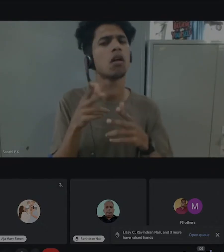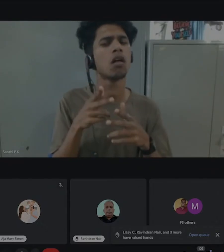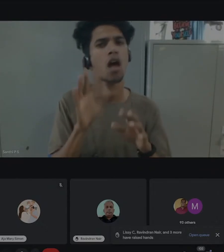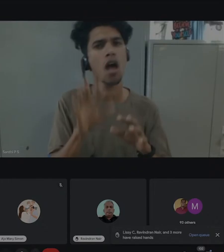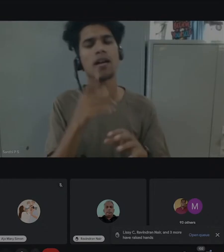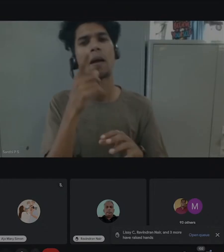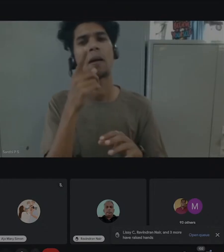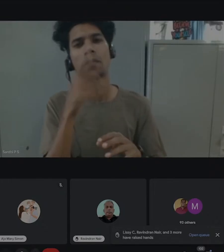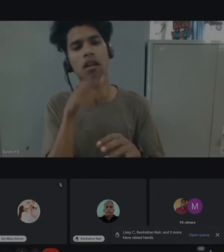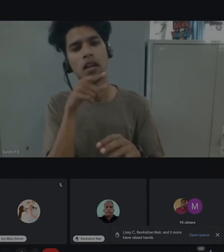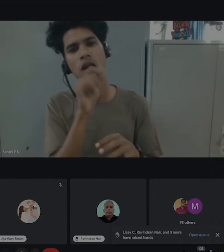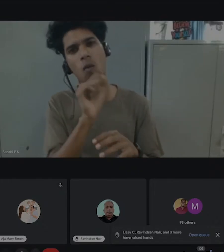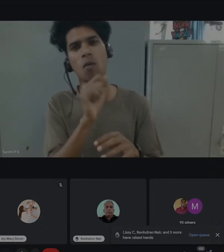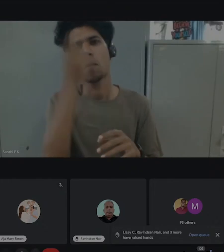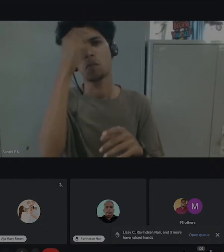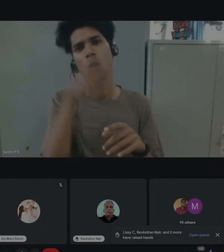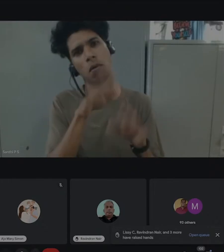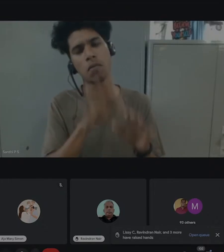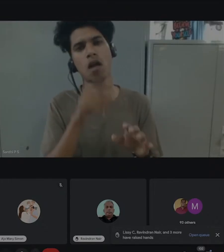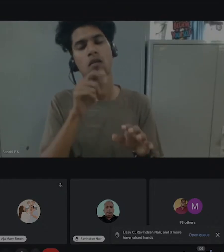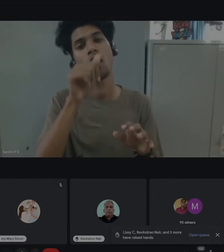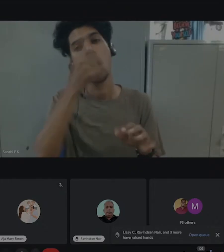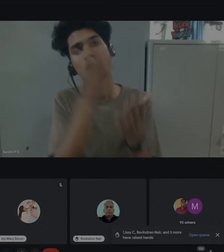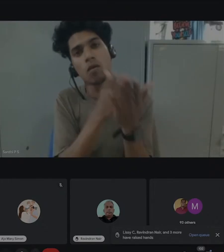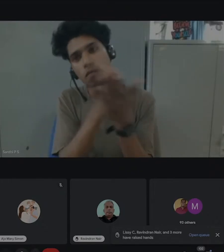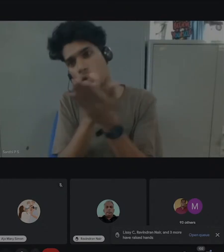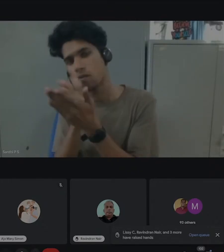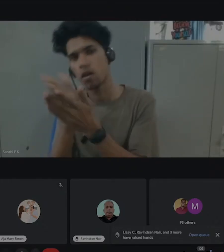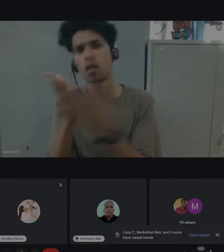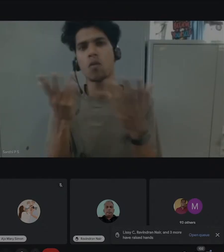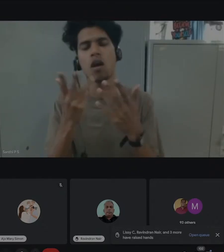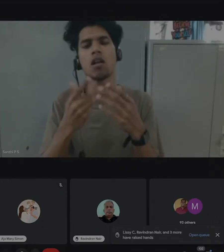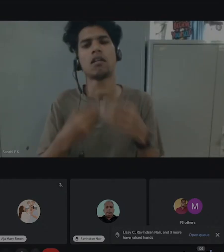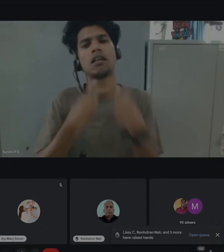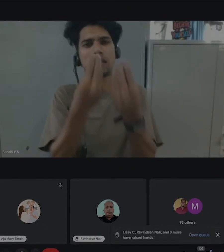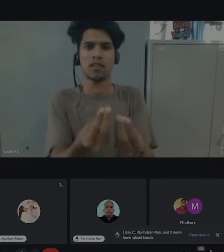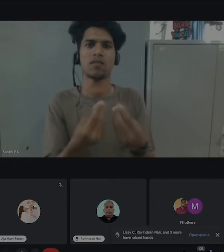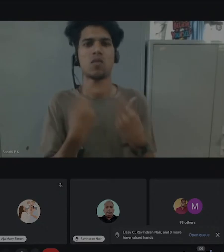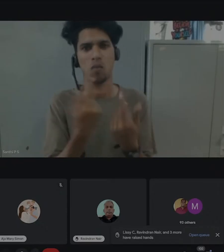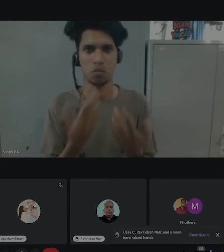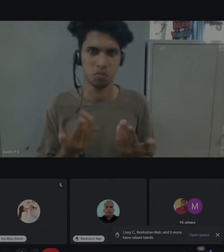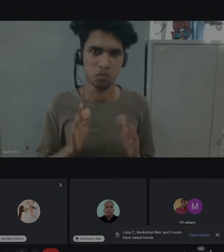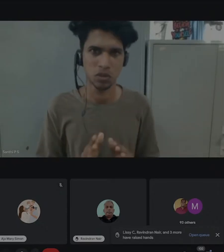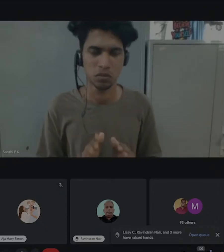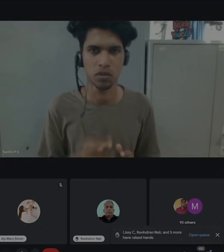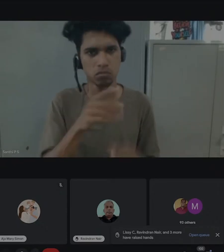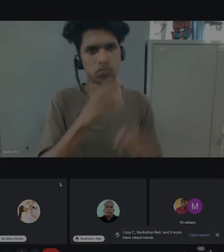നല്ല രീതിയിൽ ഉണ്ടാകും. അപ്പൊ അതിന് നമുക്കൊരു ഓൾട്ടർനേറ്റീവ് മെത്തേഡ് കൊടുക്കുകയാണ് ചെയ്യുന്നത്. പുള്ളി കമ്മ്യൂണിക്കേറ്റ് ചെയ്യണം. അവന് ആവശ്യങ്ങൾ എന്തെങ്കിലും